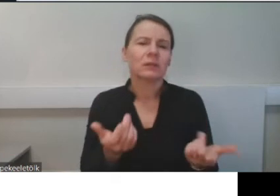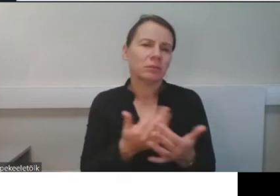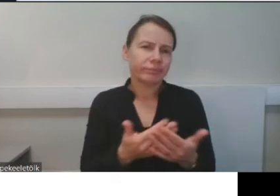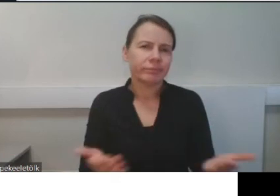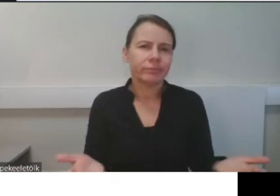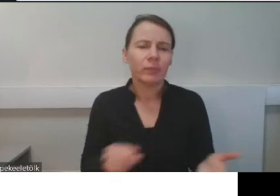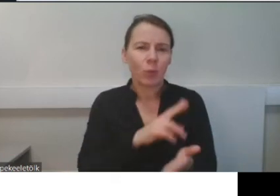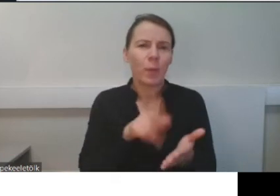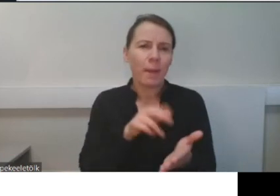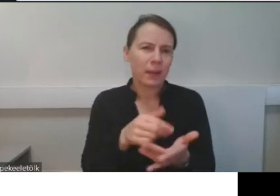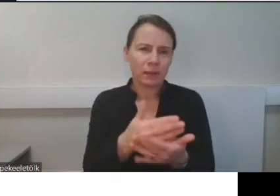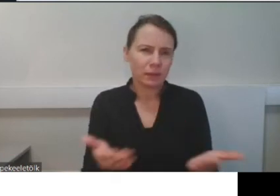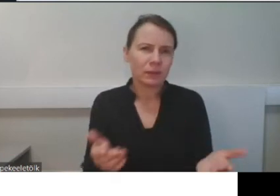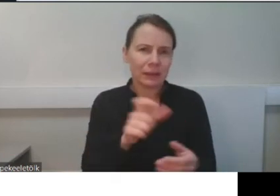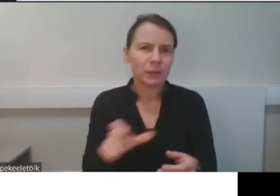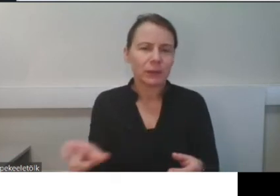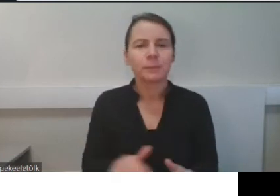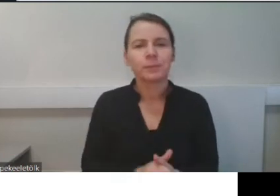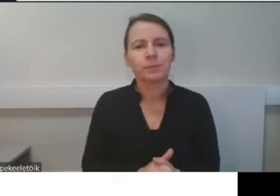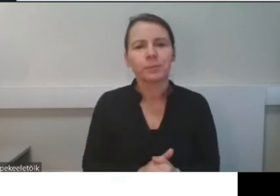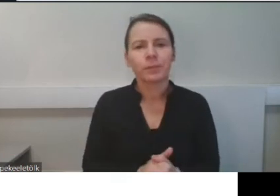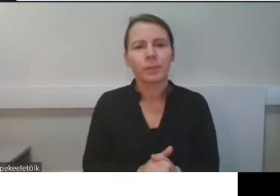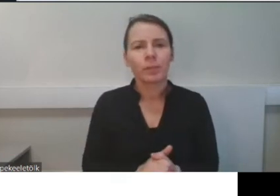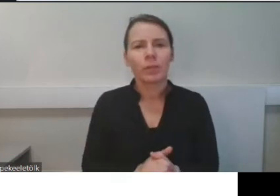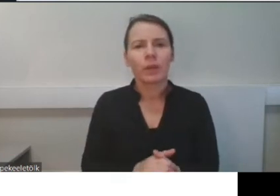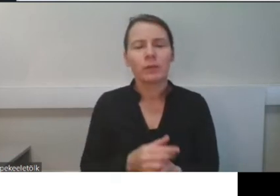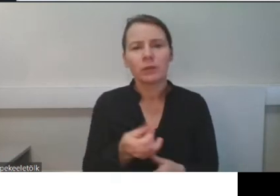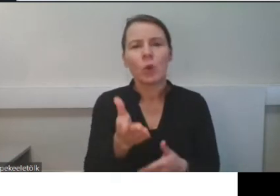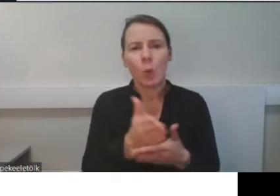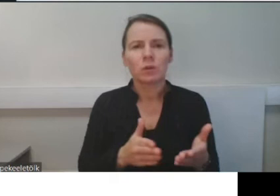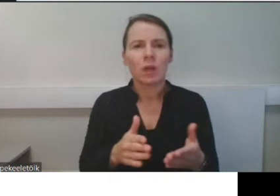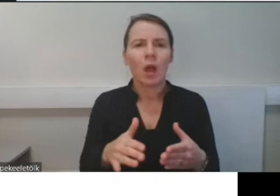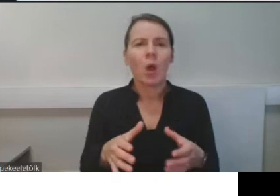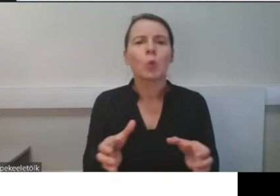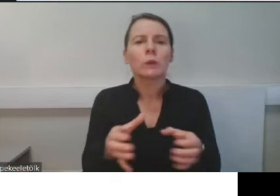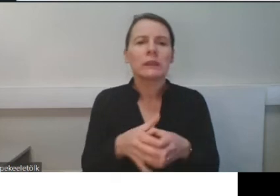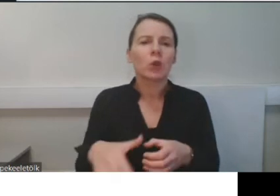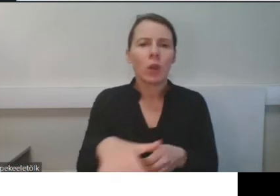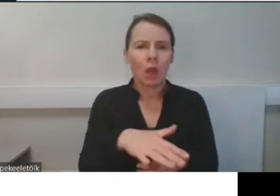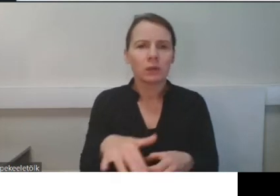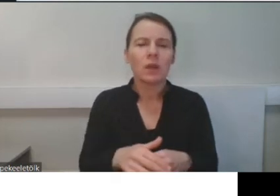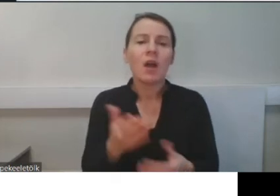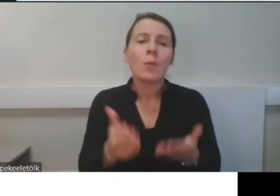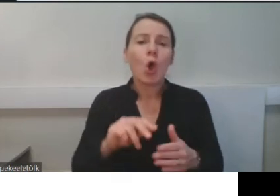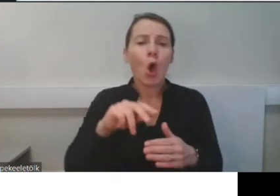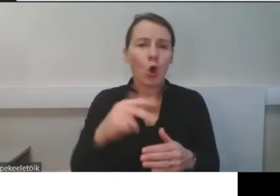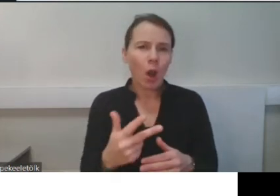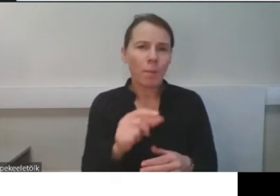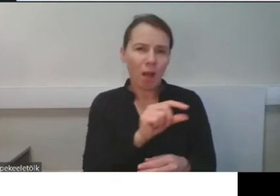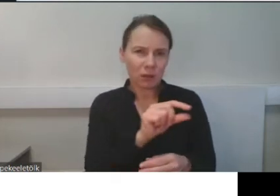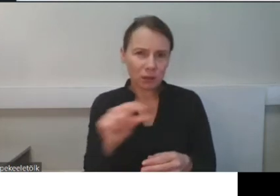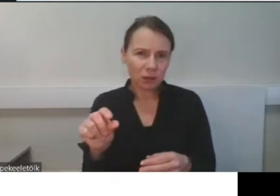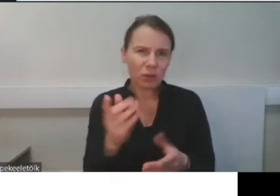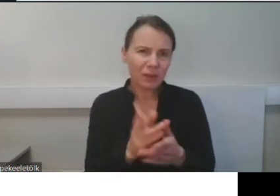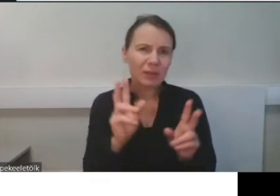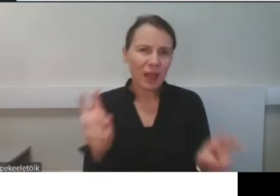või vähenenud töövõimet olulise tegevuspiiranguga inimestest 4% ja inimestest, kes on piiratud,